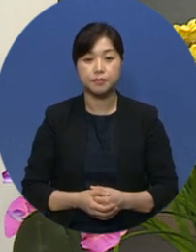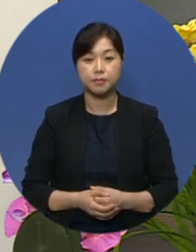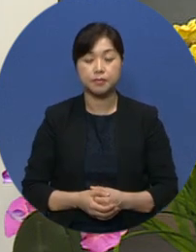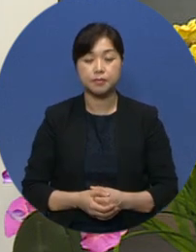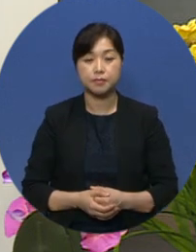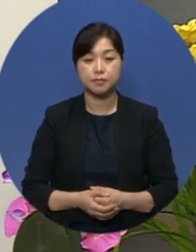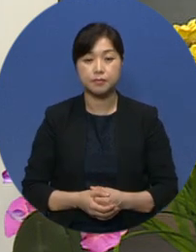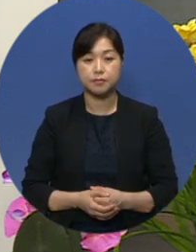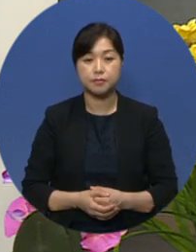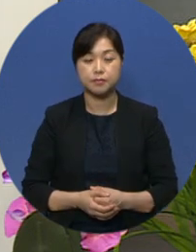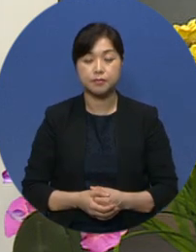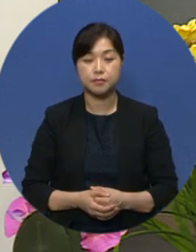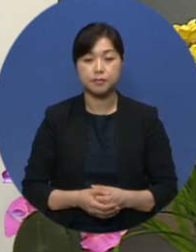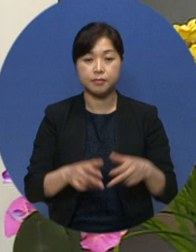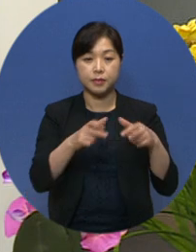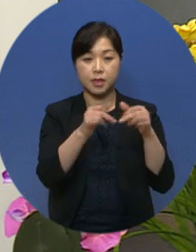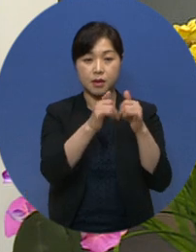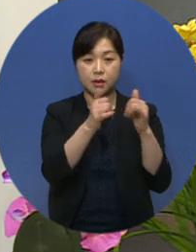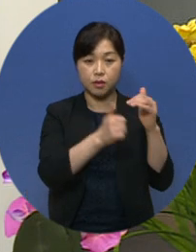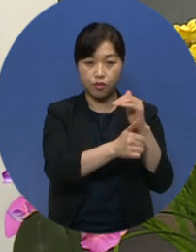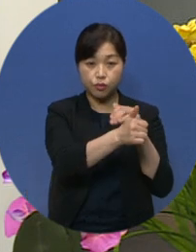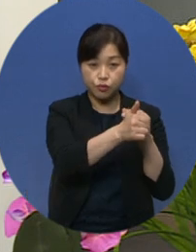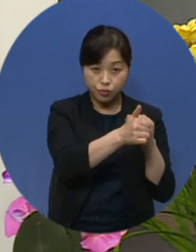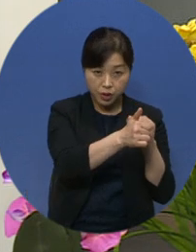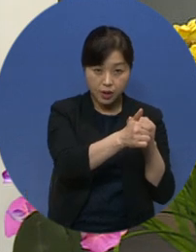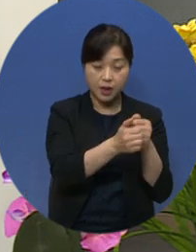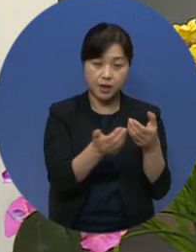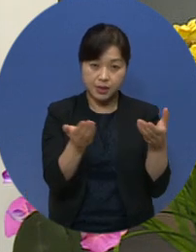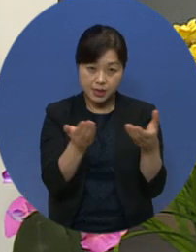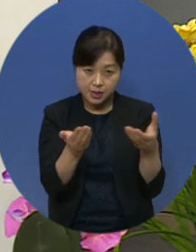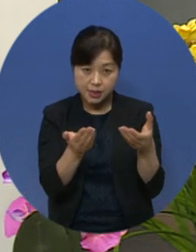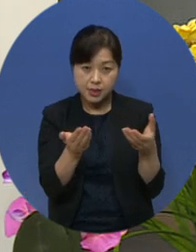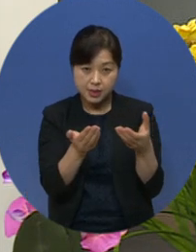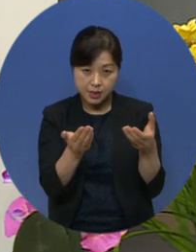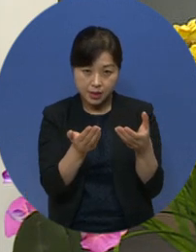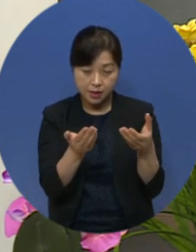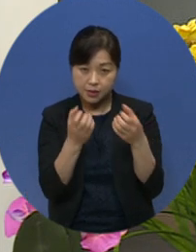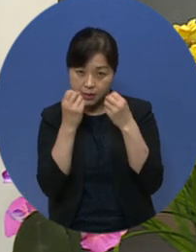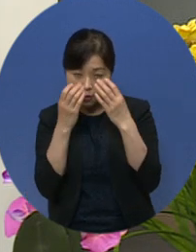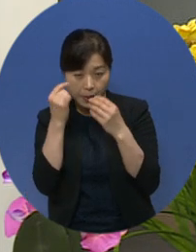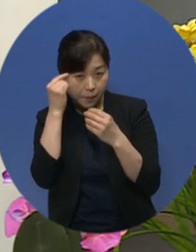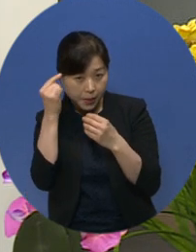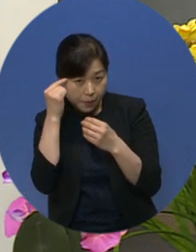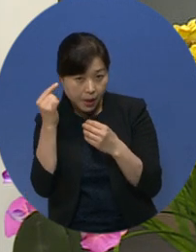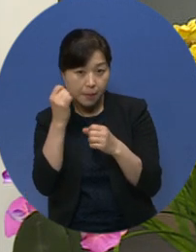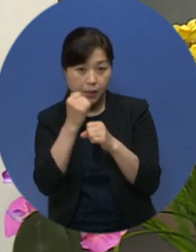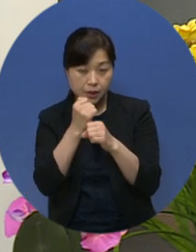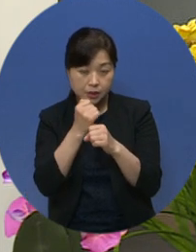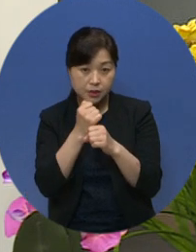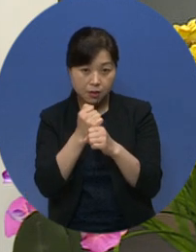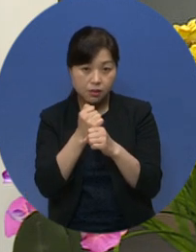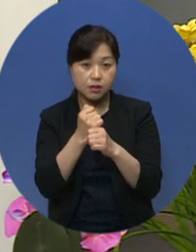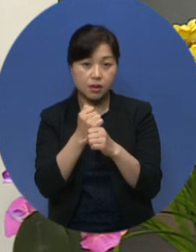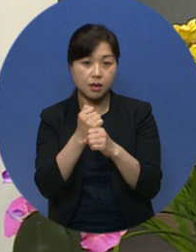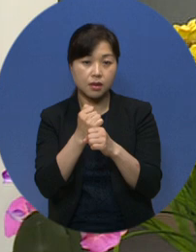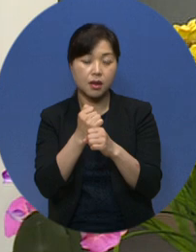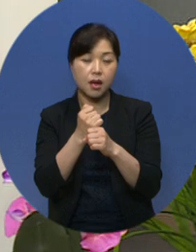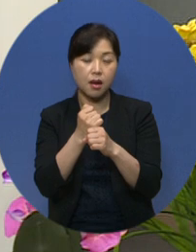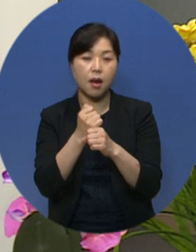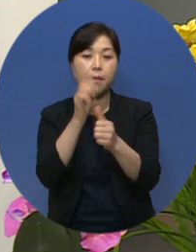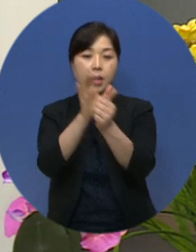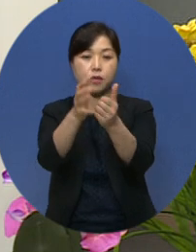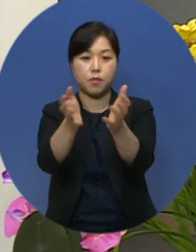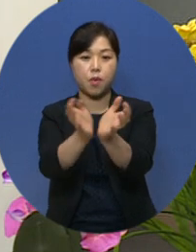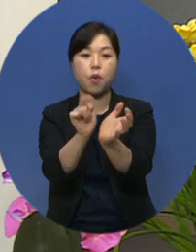분들의 직업 개발은 물론 다른 부서에서 어여 열심히 듯 하고 있지만 은 우리 회장님께서는